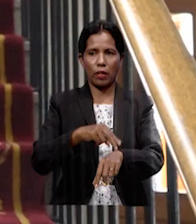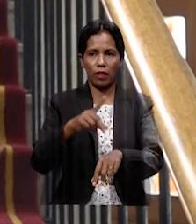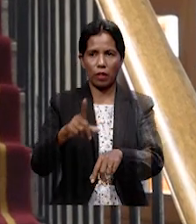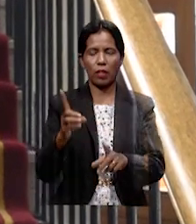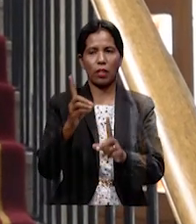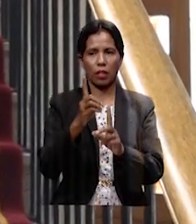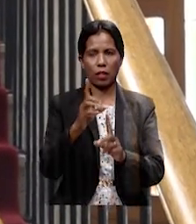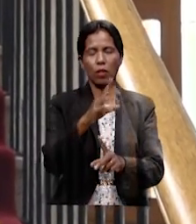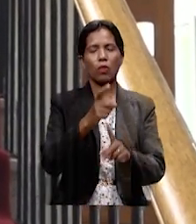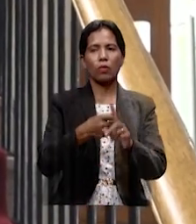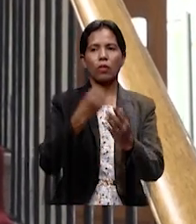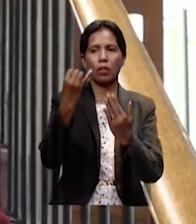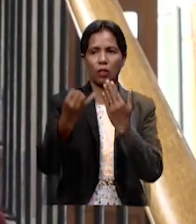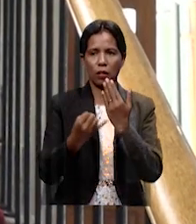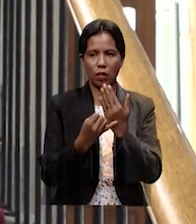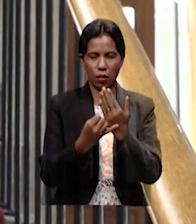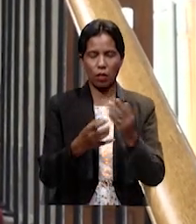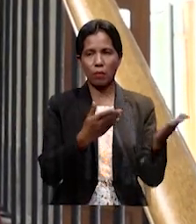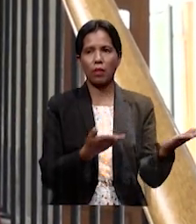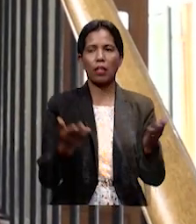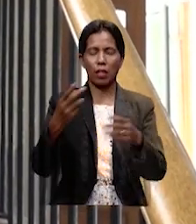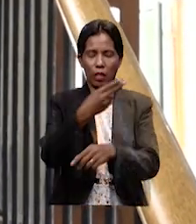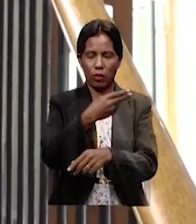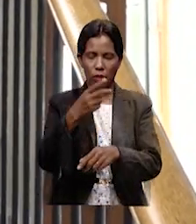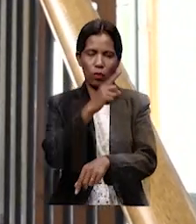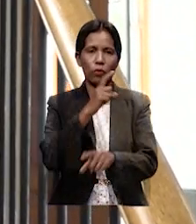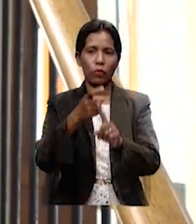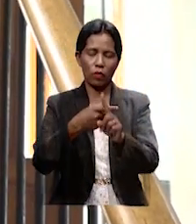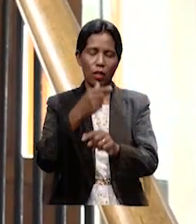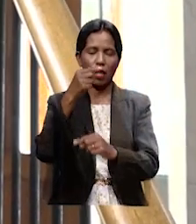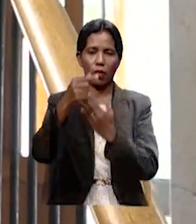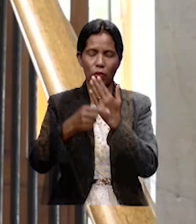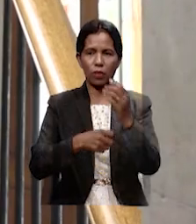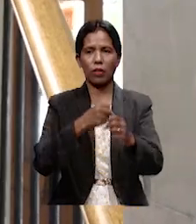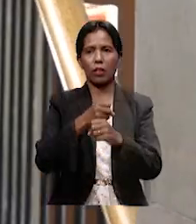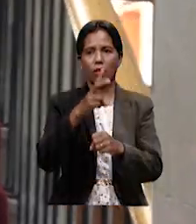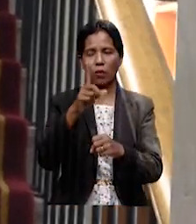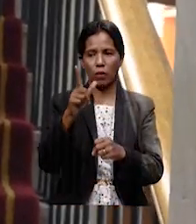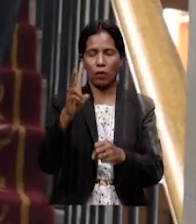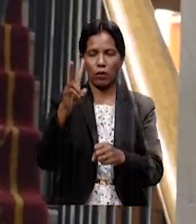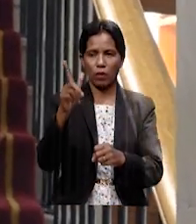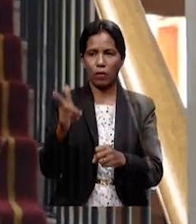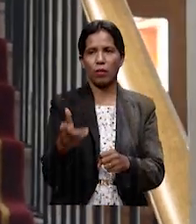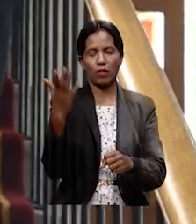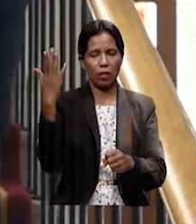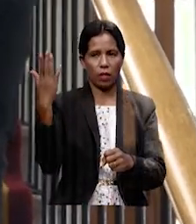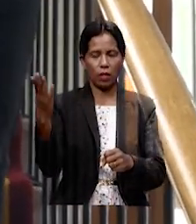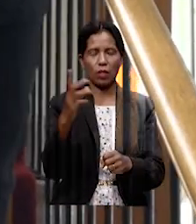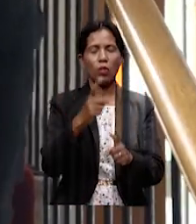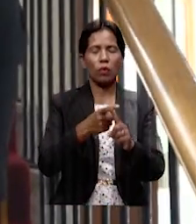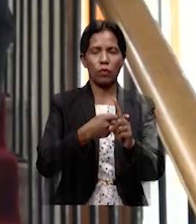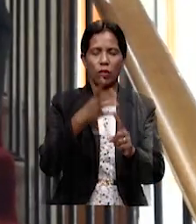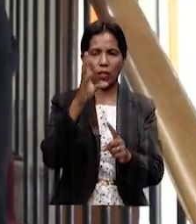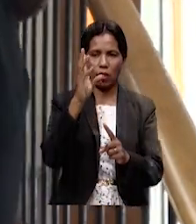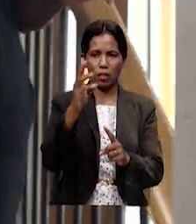lorong balu fulan Junyu no desloka ba Indonesia ia fulan Agosto tinang riuroron resin rua ho dibahalau tratamento intensivo durante fulan hitu